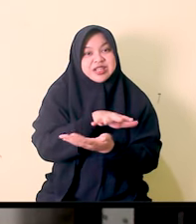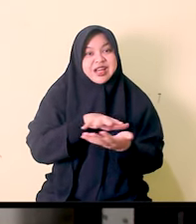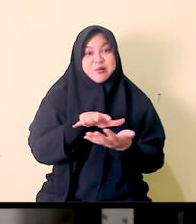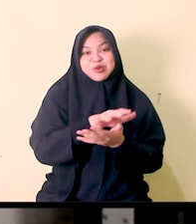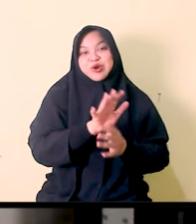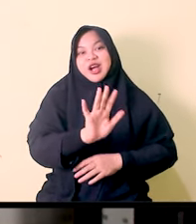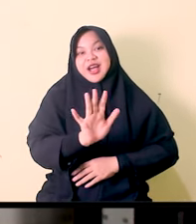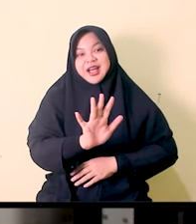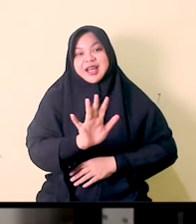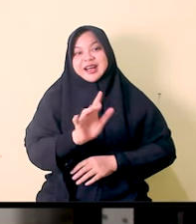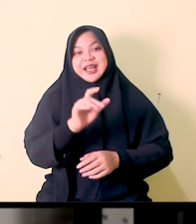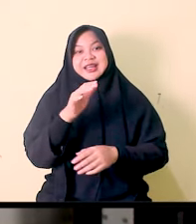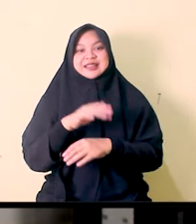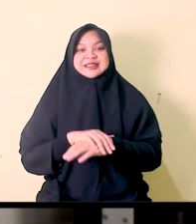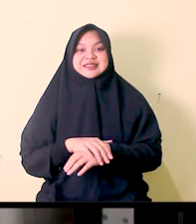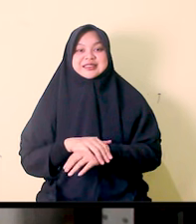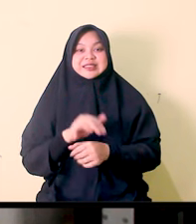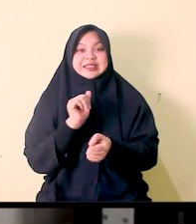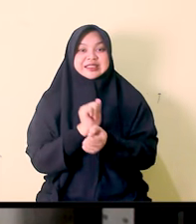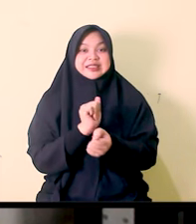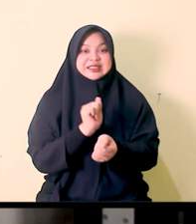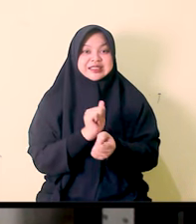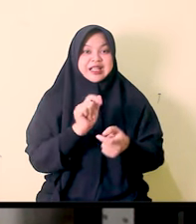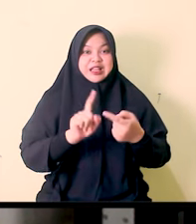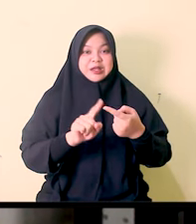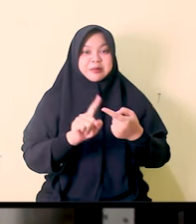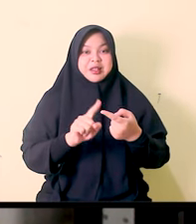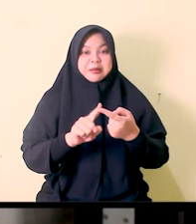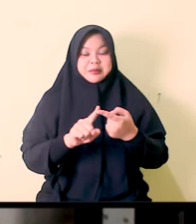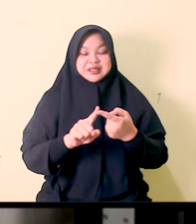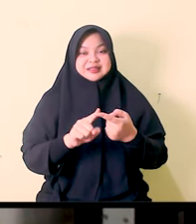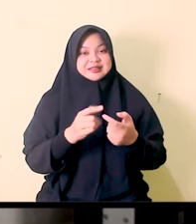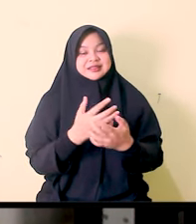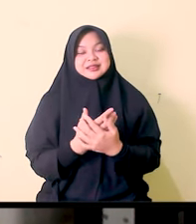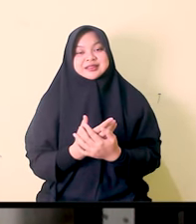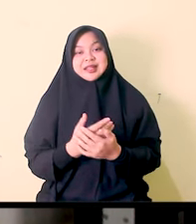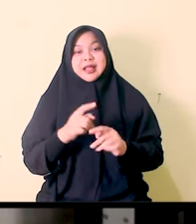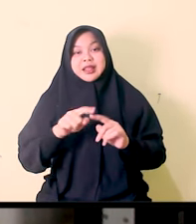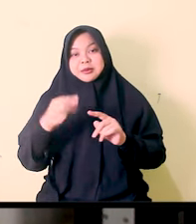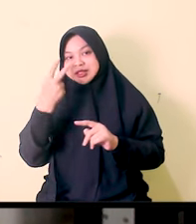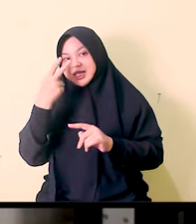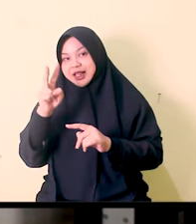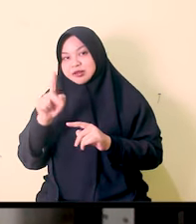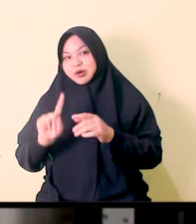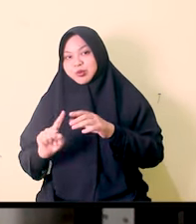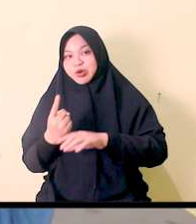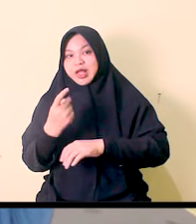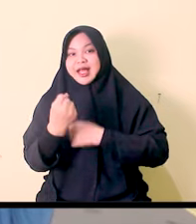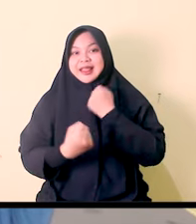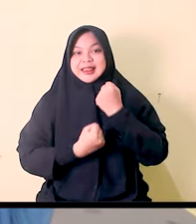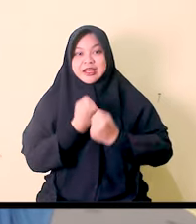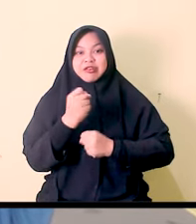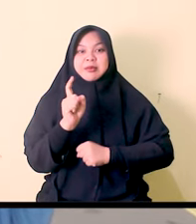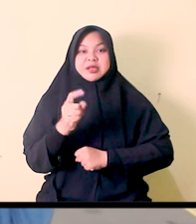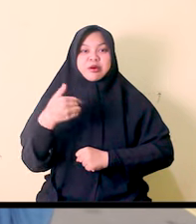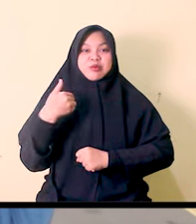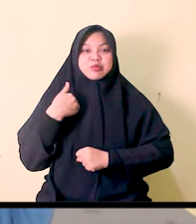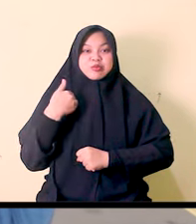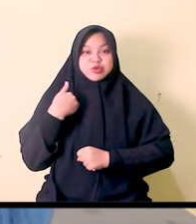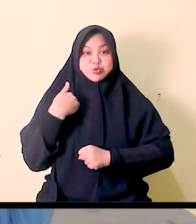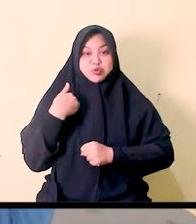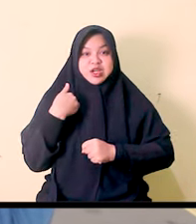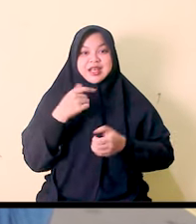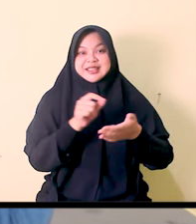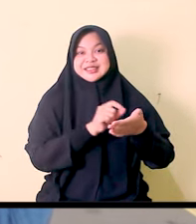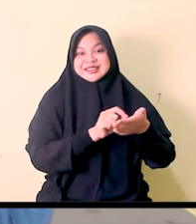teman-teman KD tapi yang saya lihat sudah mulai aktif karena di sini ada sekretariat sendiri teman-teman k Desa trebungan ya